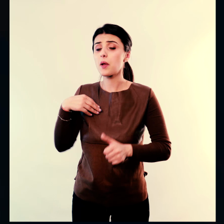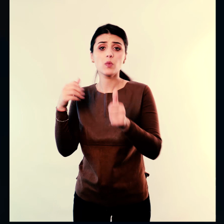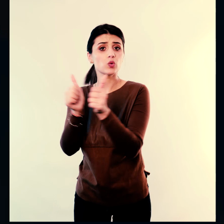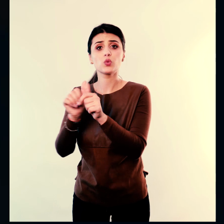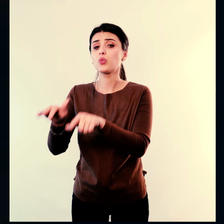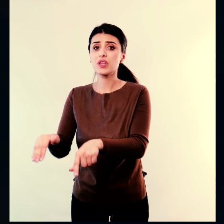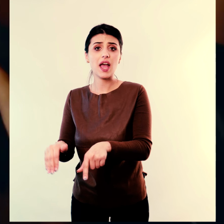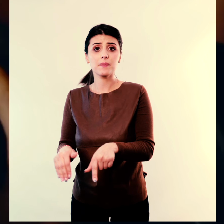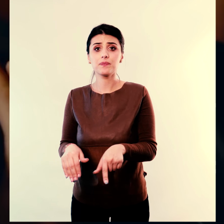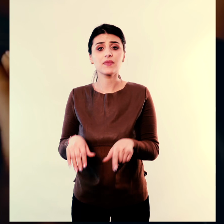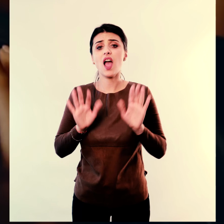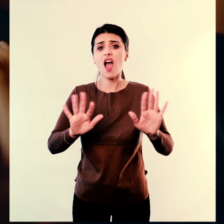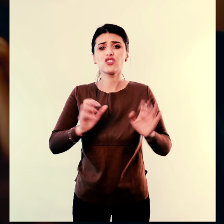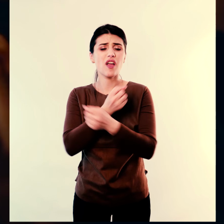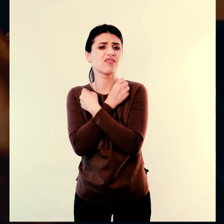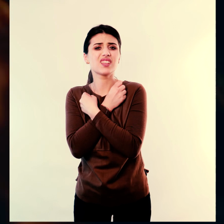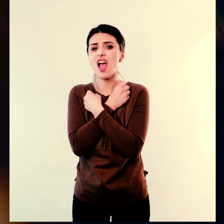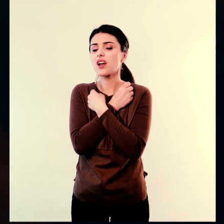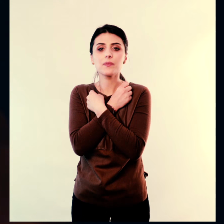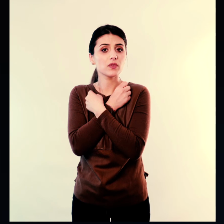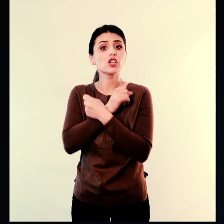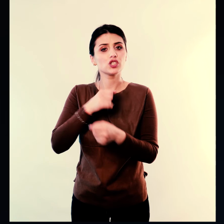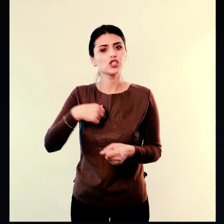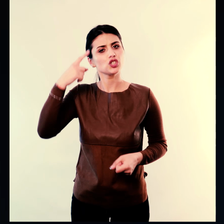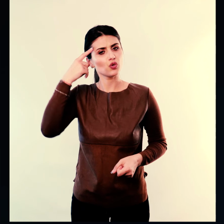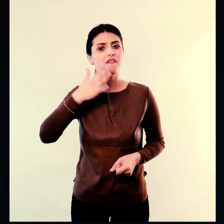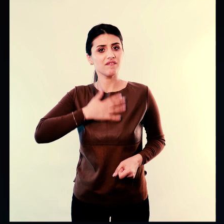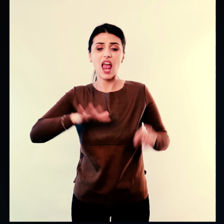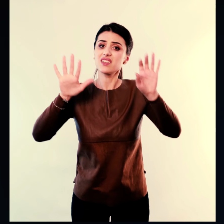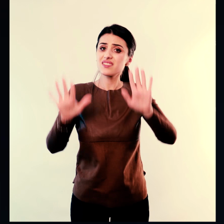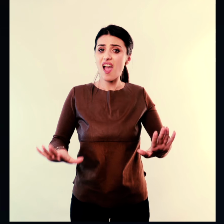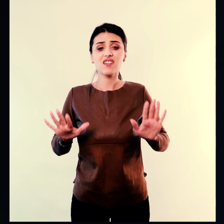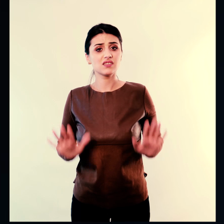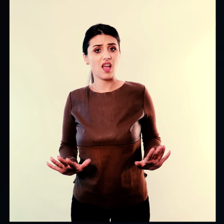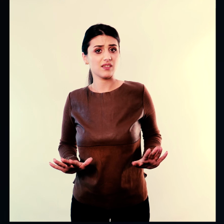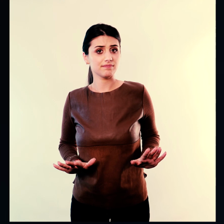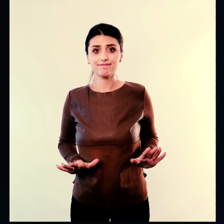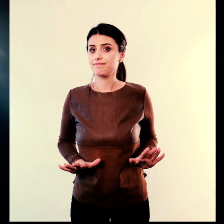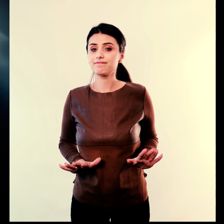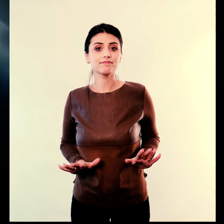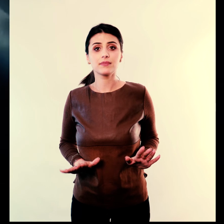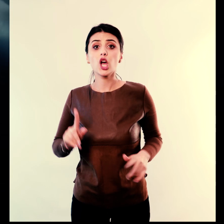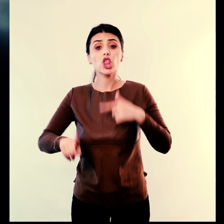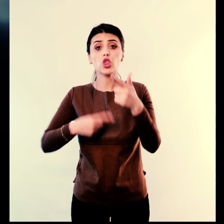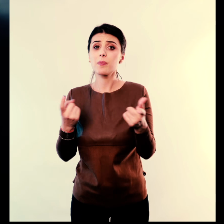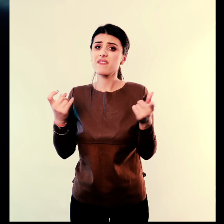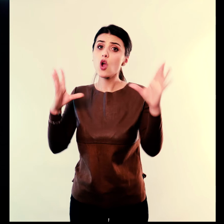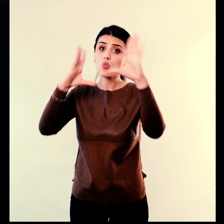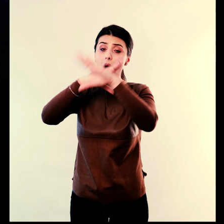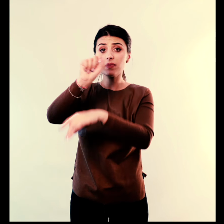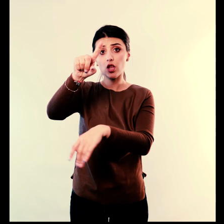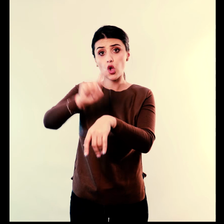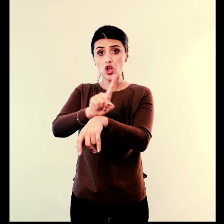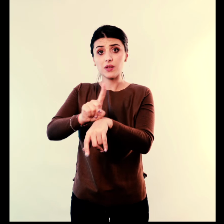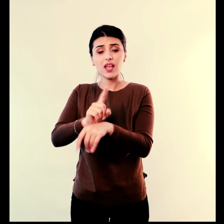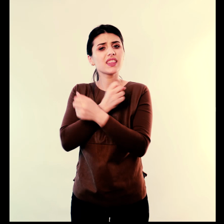ea, eu sunt cu ea. Șchioarnă-și proastivie. Eu știu că-i vrea să stai, stai. După miezul nopții